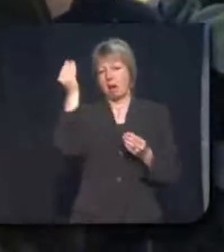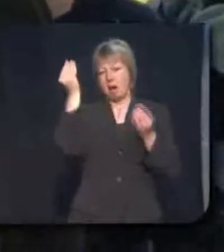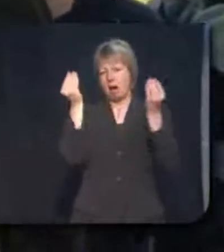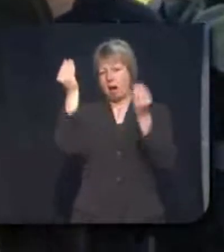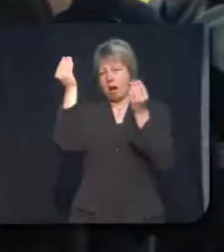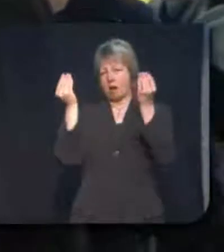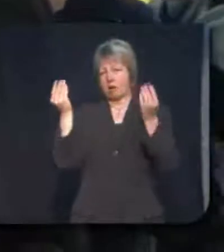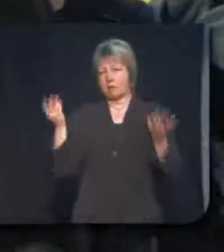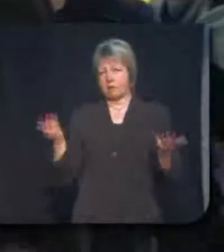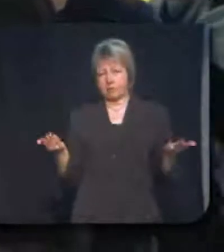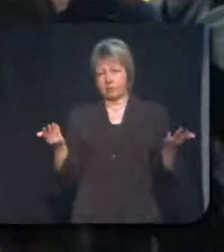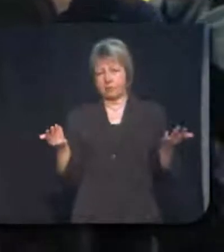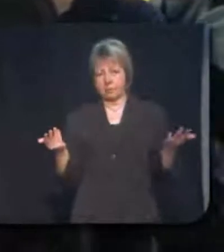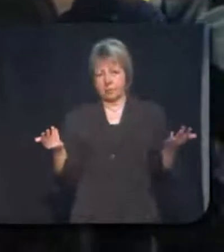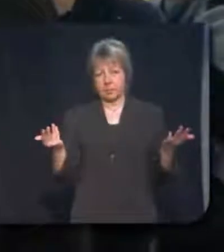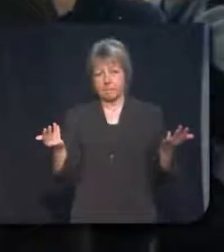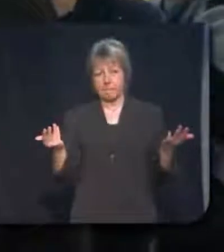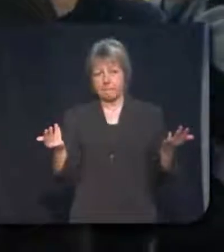waren